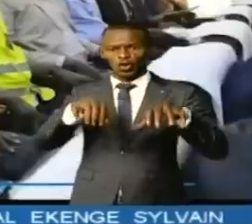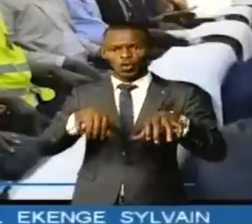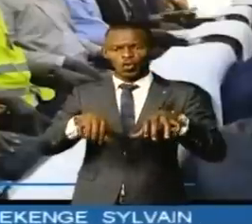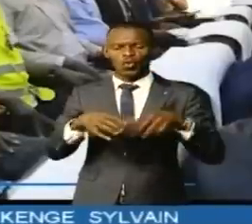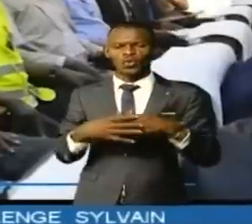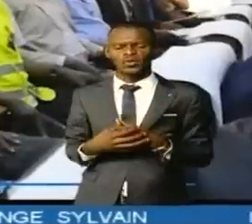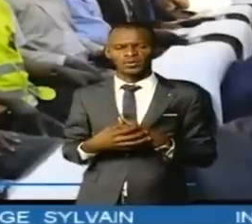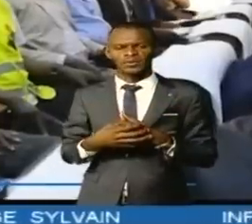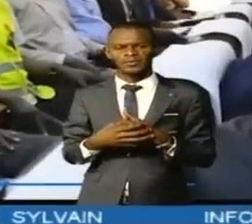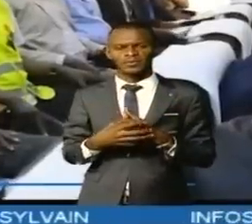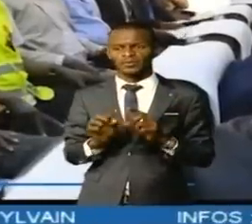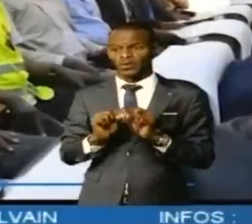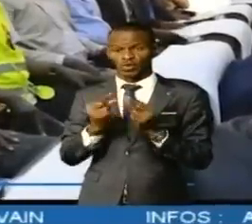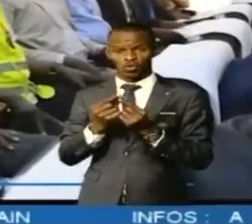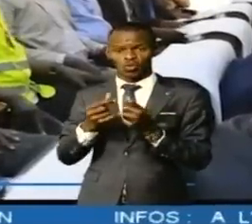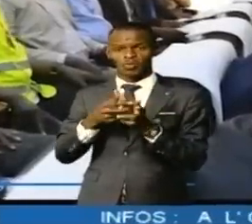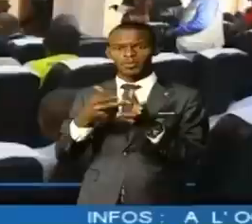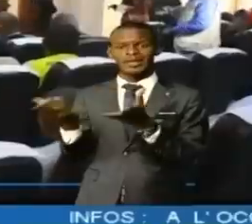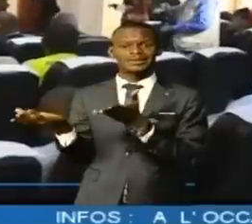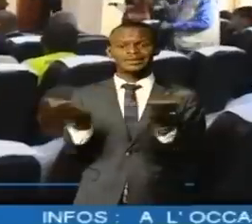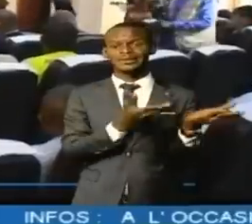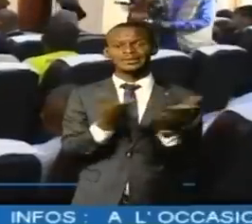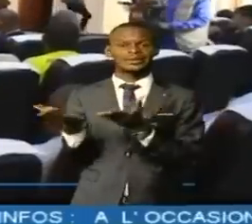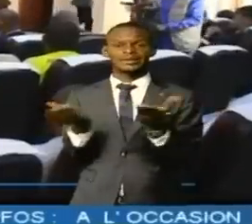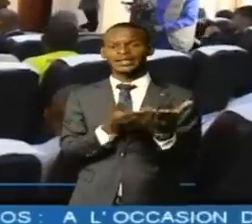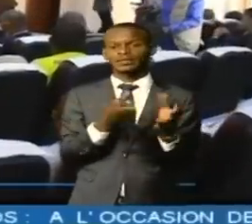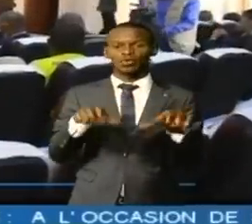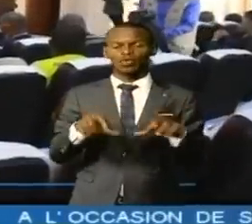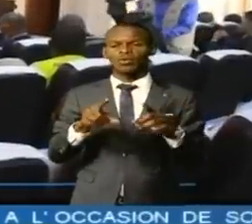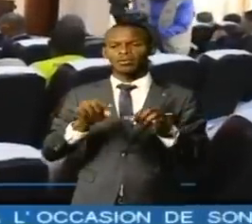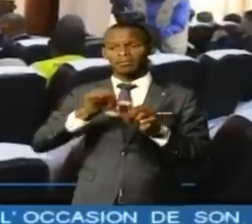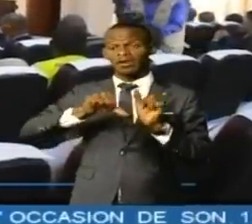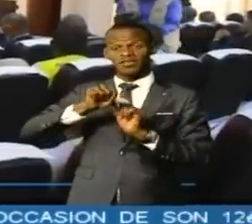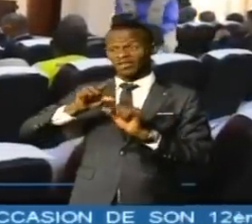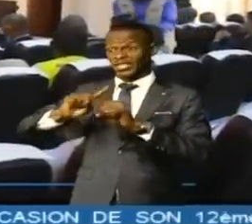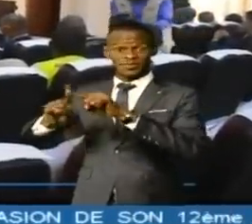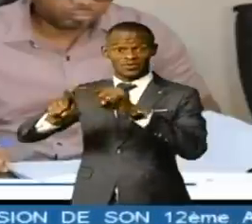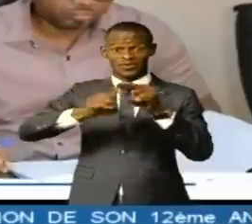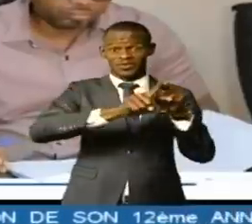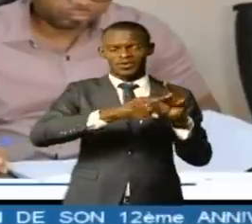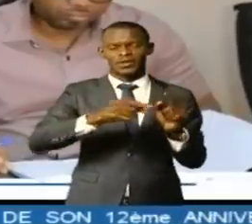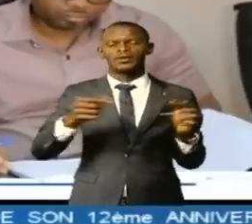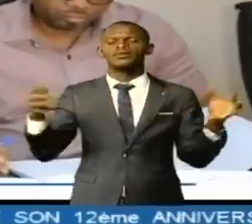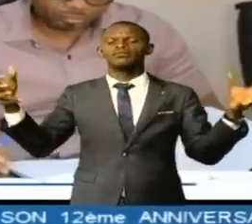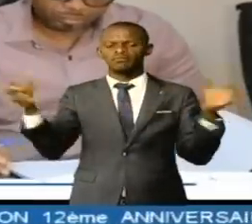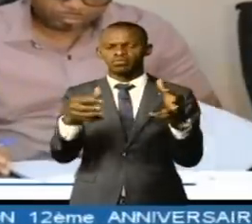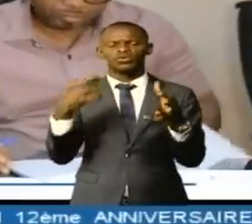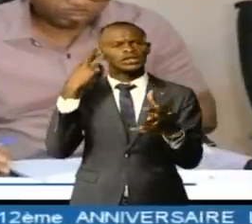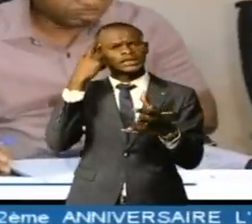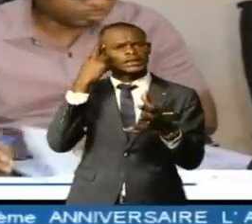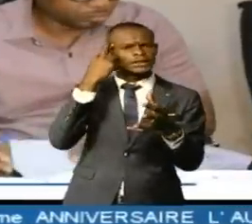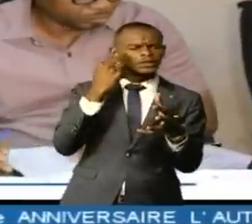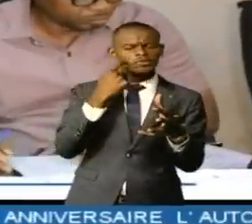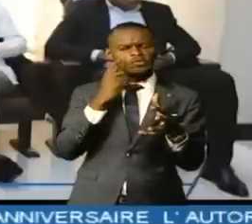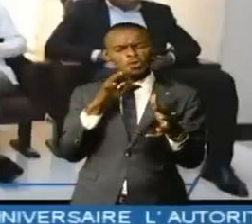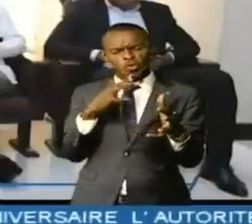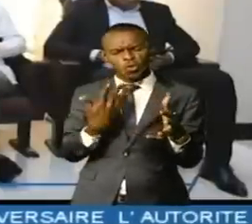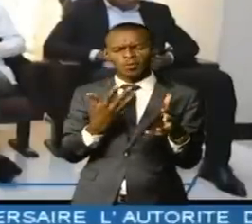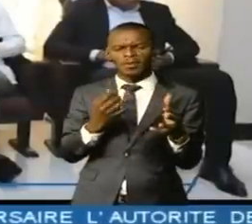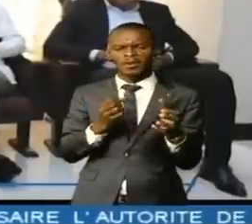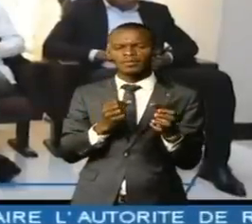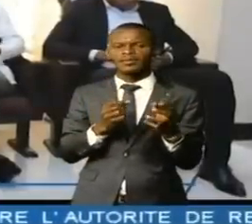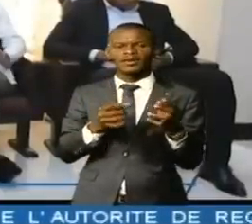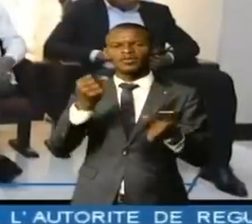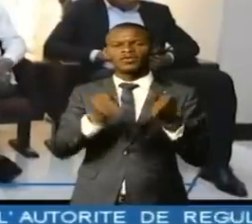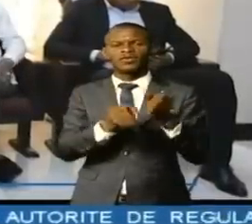Division provinciale du transport et tant d'autres mouvements associatifs ont cogité autour des différents aspects liés à la gestion fluide du secteur